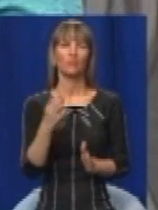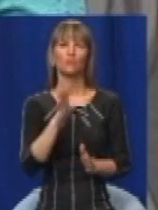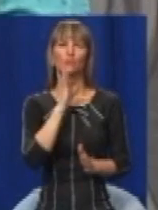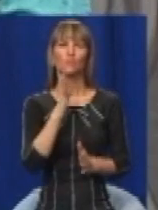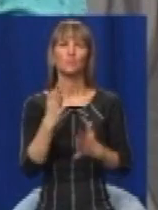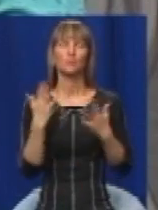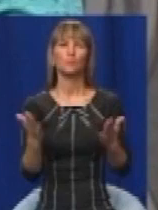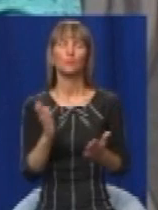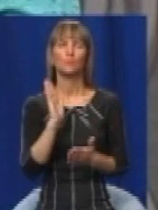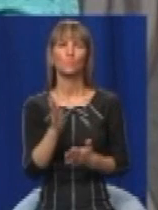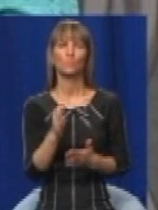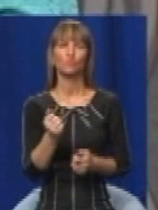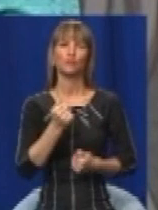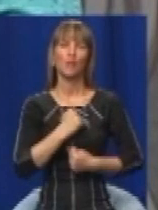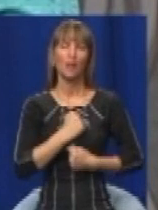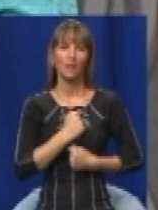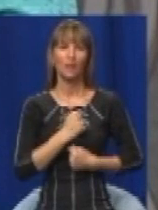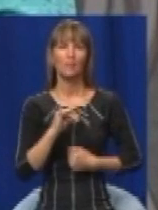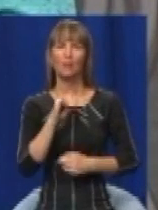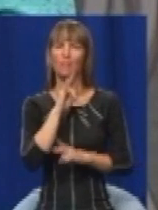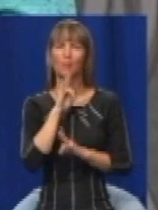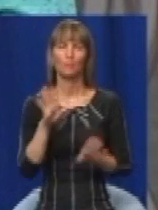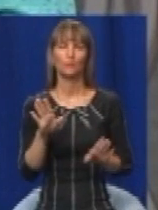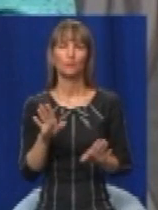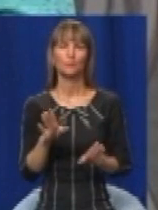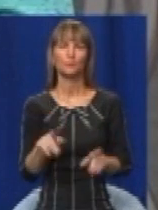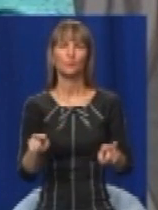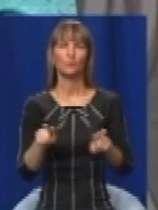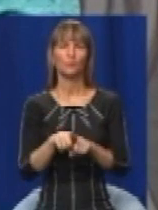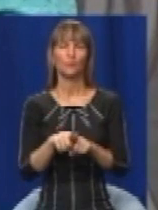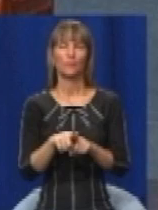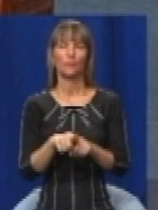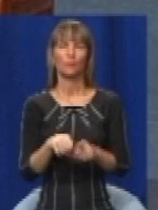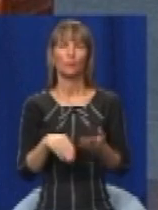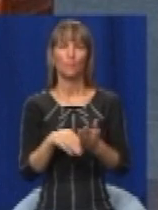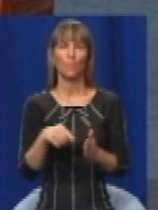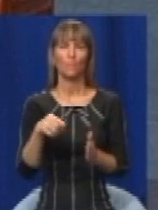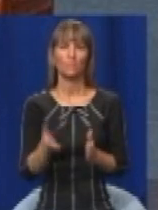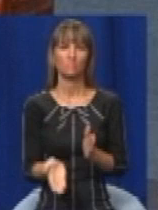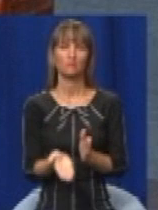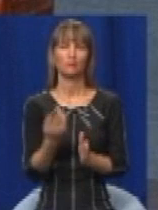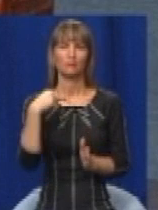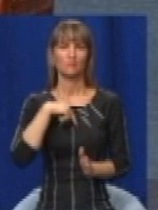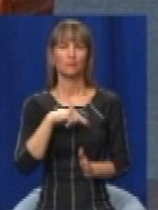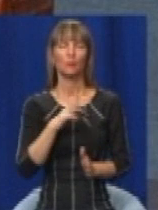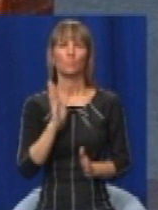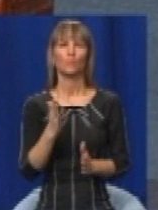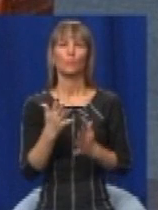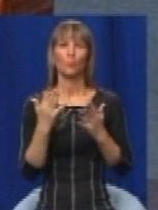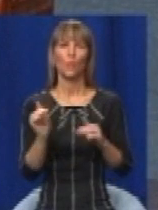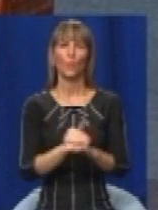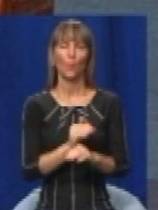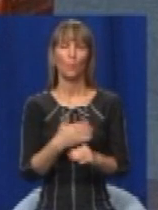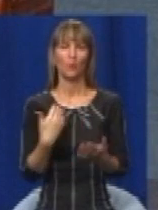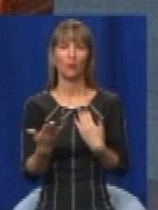буде усіх там жаліти і да. Не буде такого от, стимулу там щось робити, вона просто буде якось поблажливішою до акторів чи для,